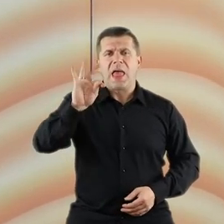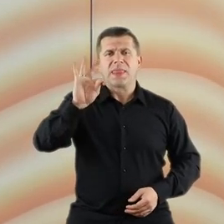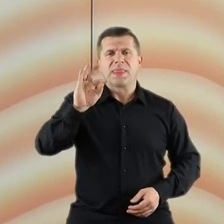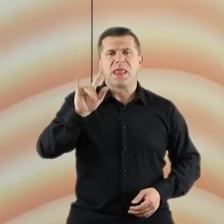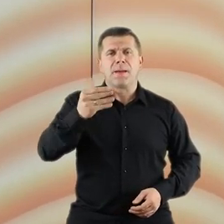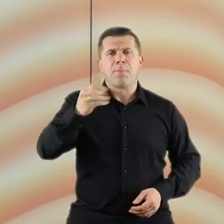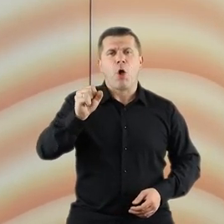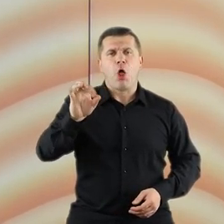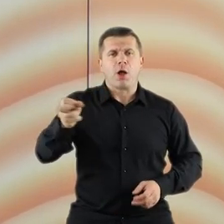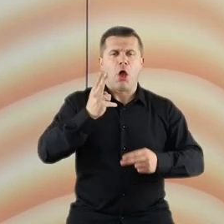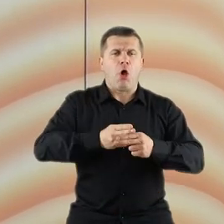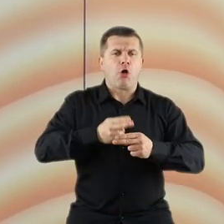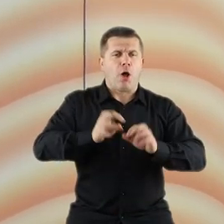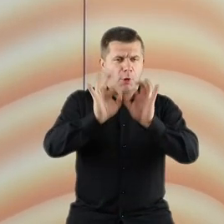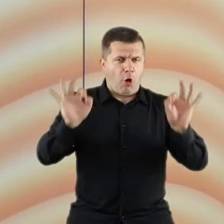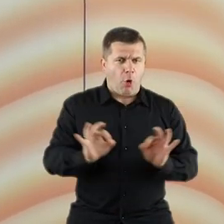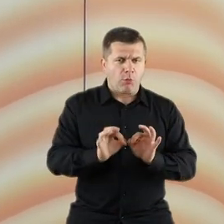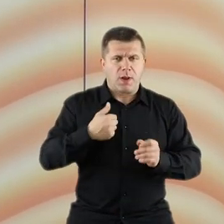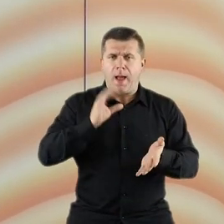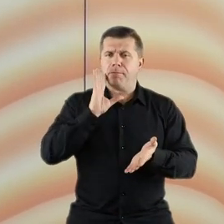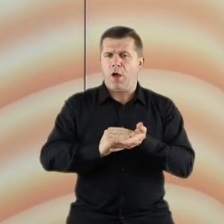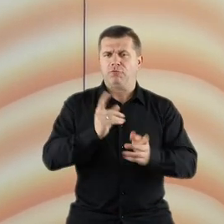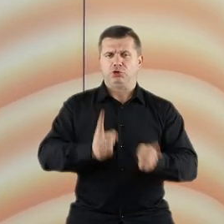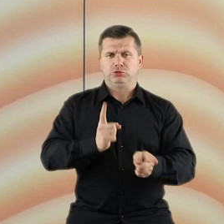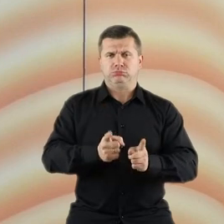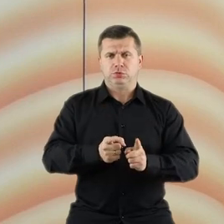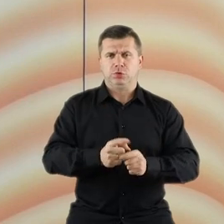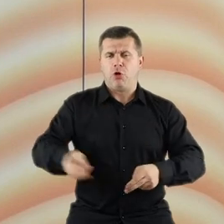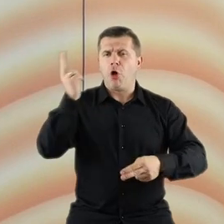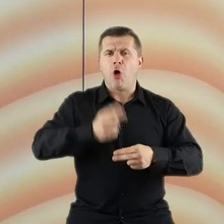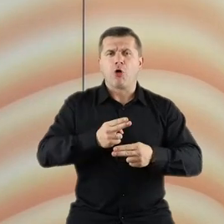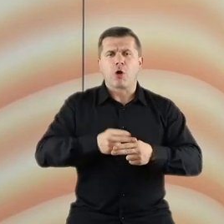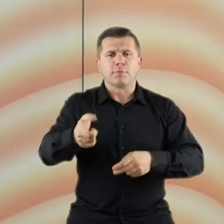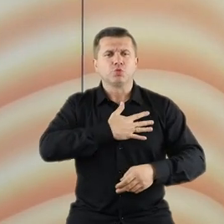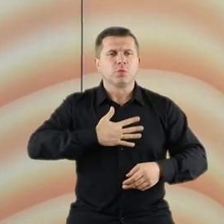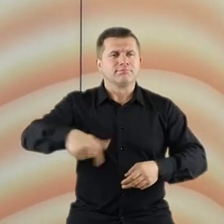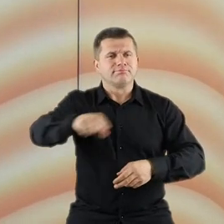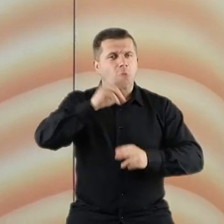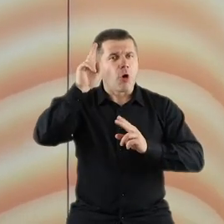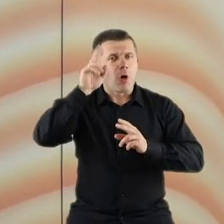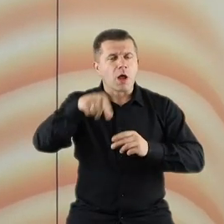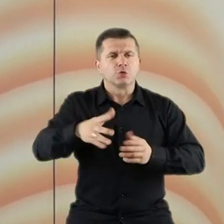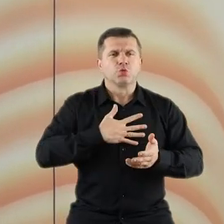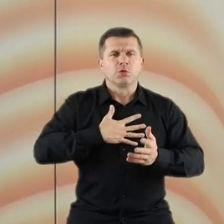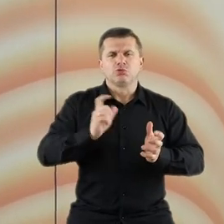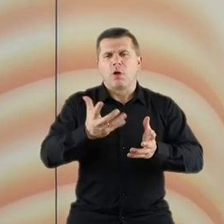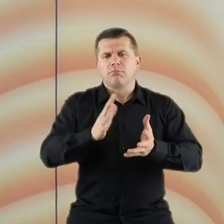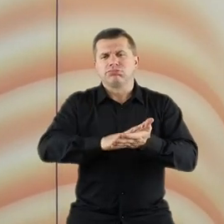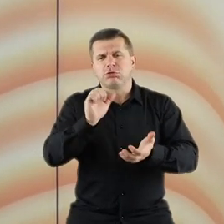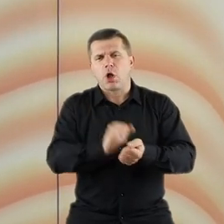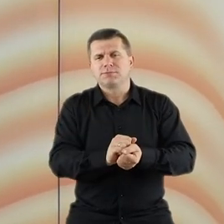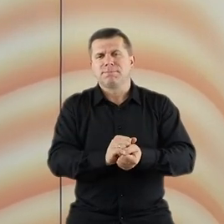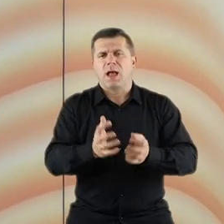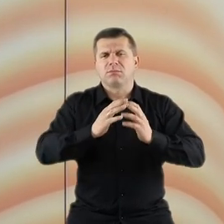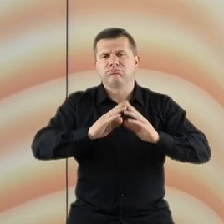temat etymologii choroby w ogóle więc powtórzę tylko szybciutko choroba kojarzy się z rozpadem